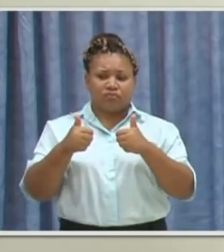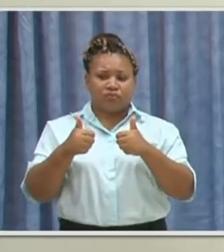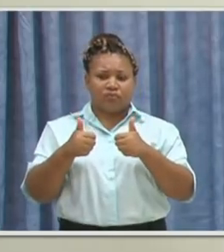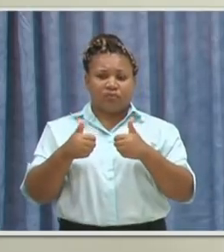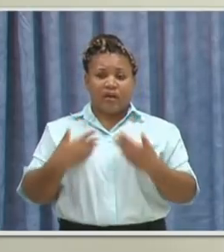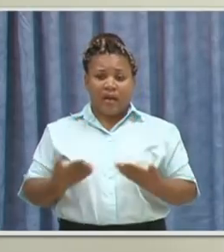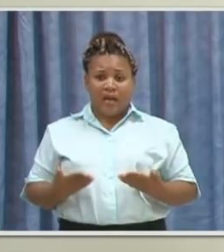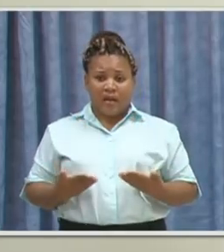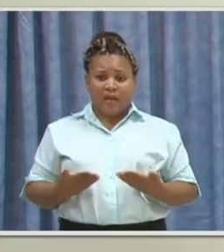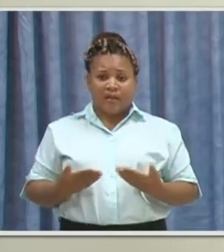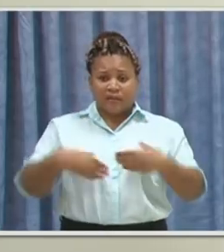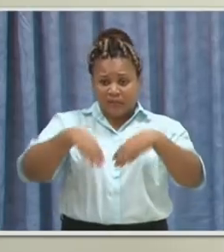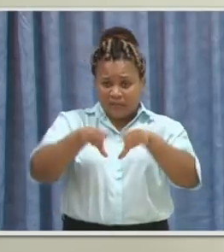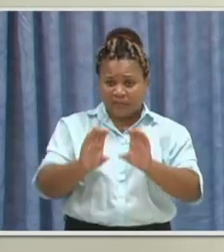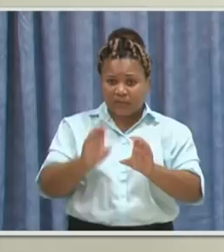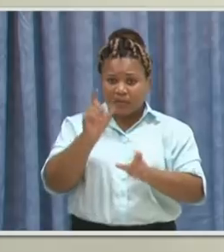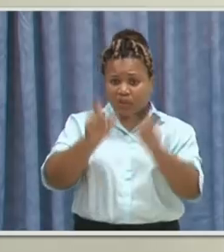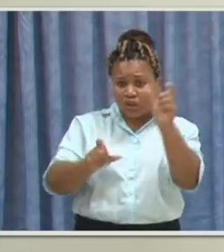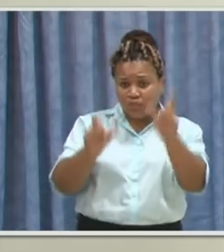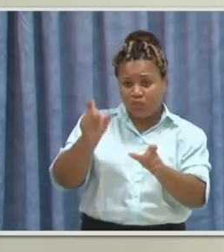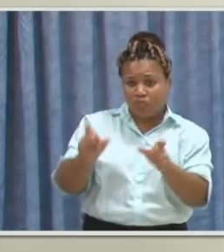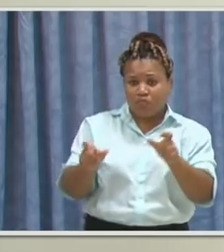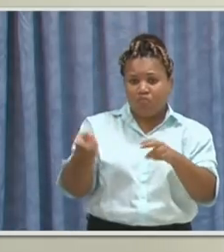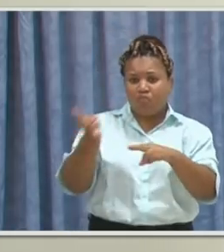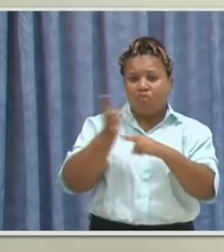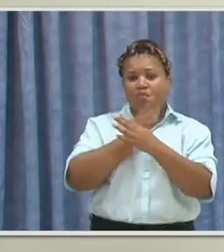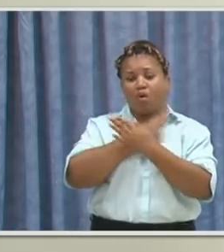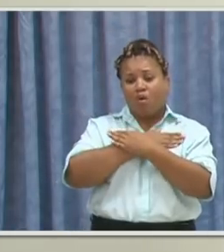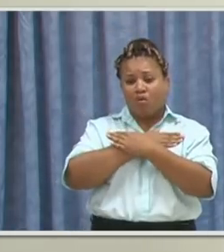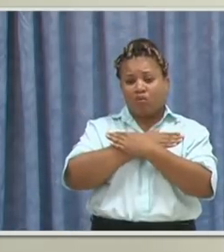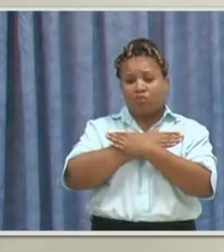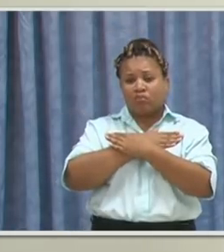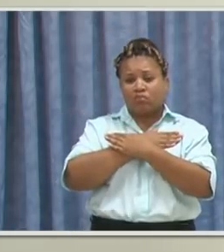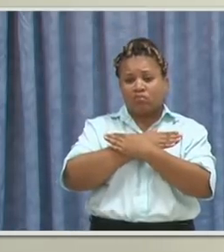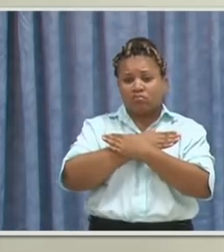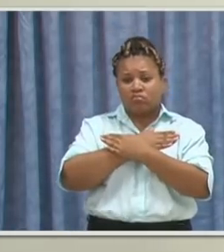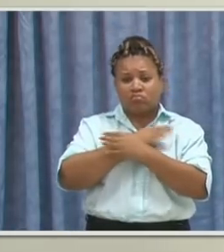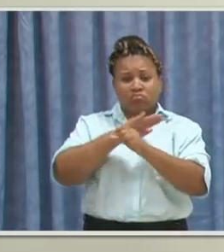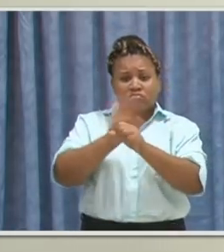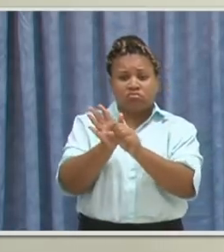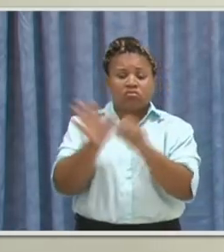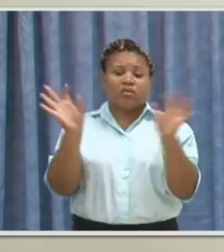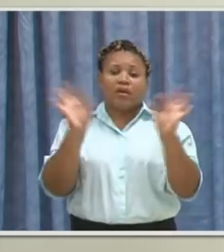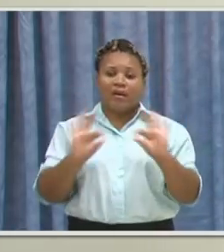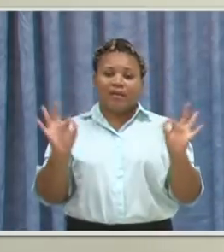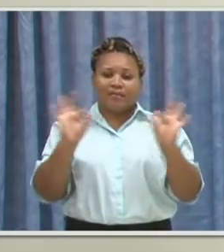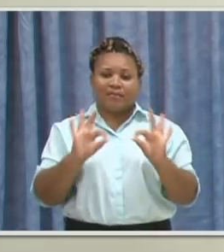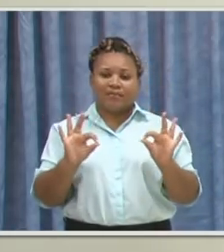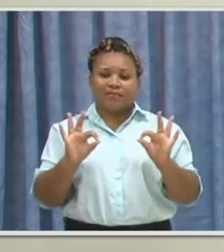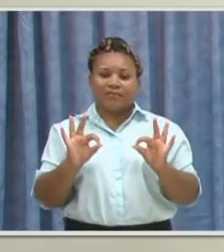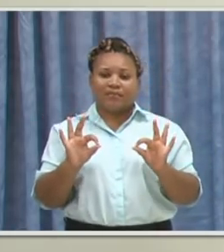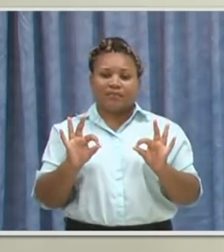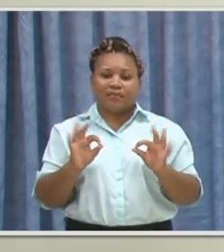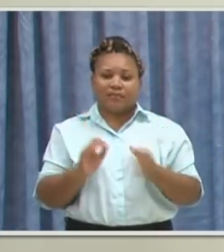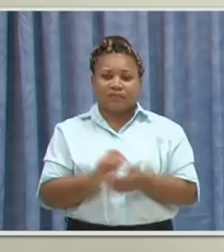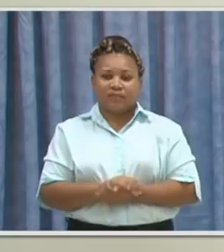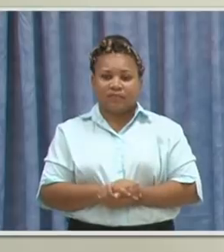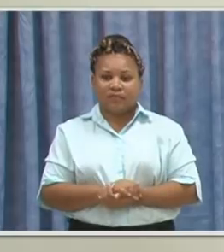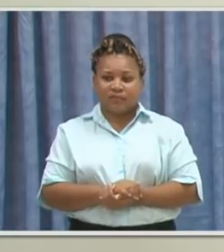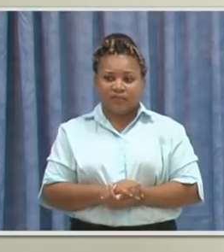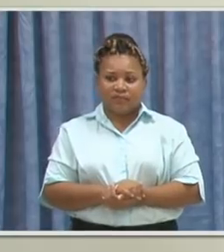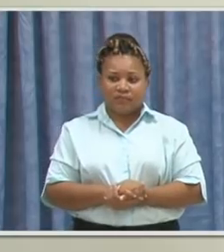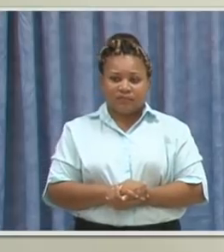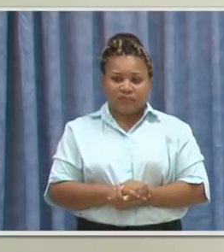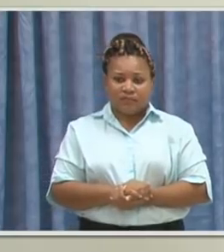ont gagné ce traitement qui manquait un peu plus que dans n'importe une quantité des autres centres. Et même nous